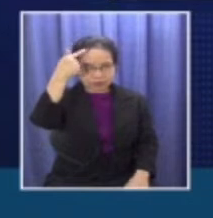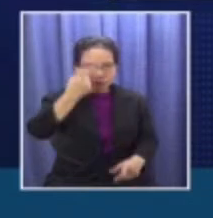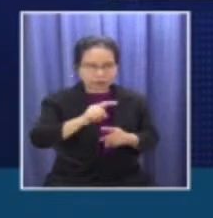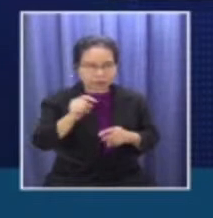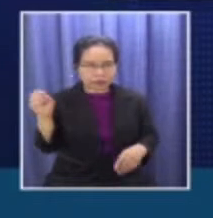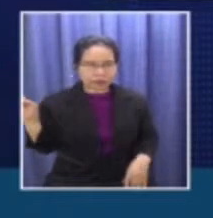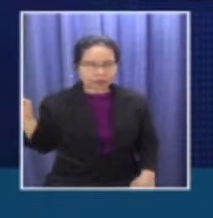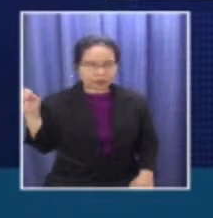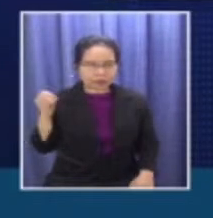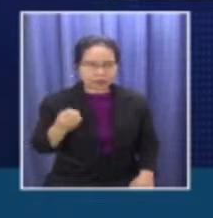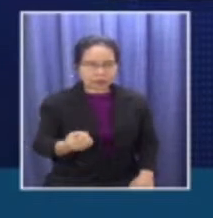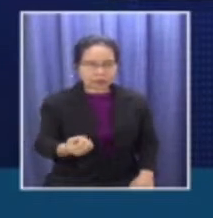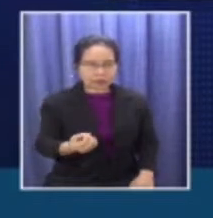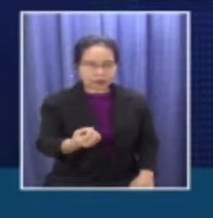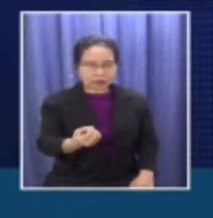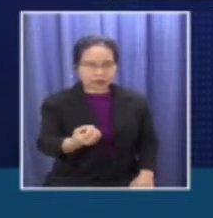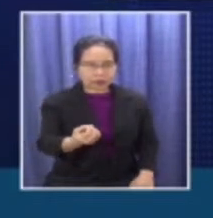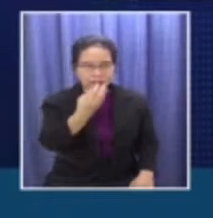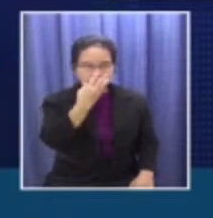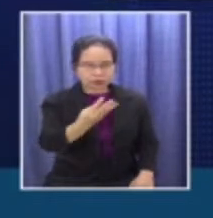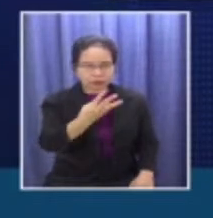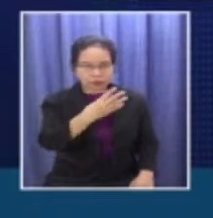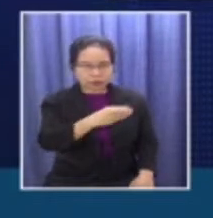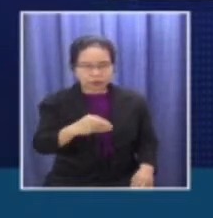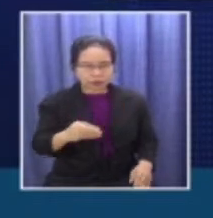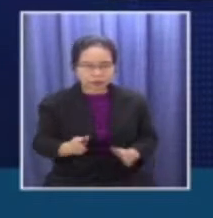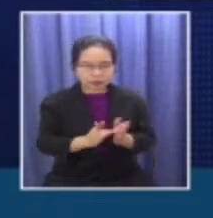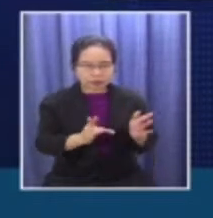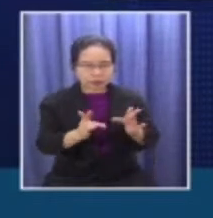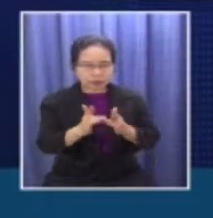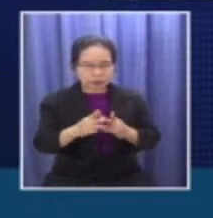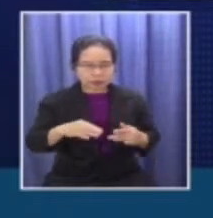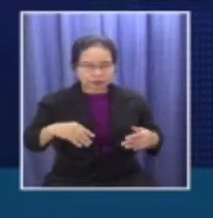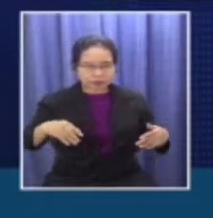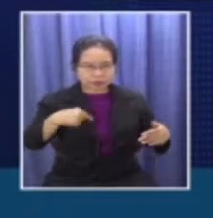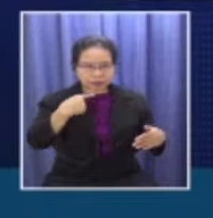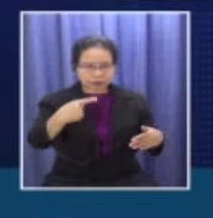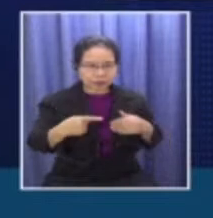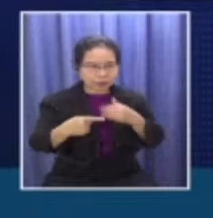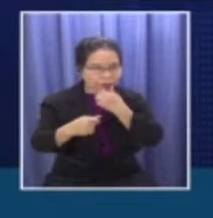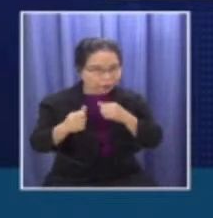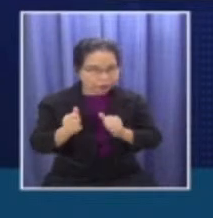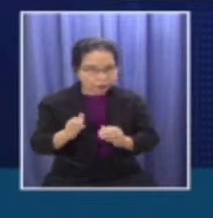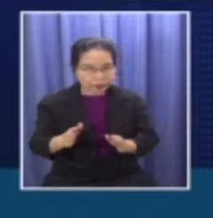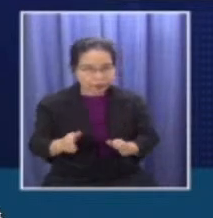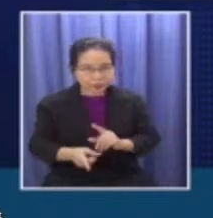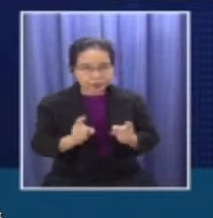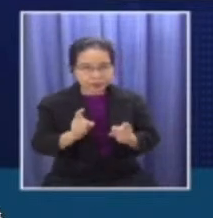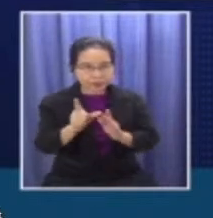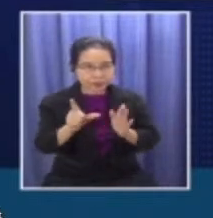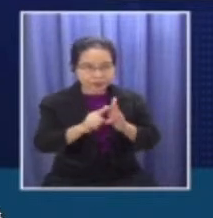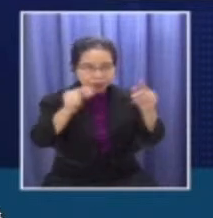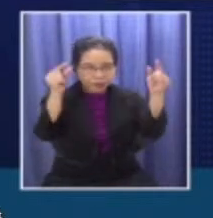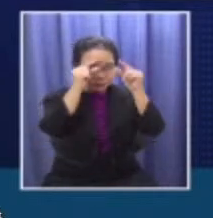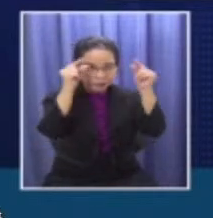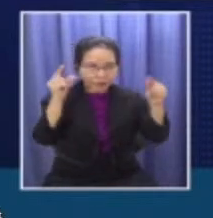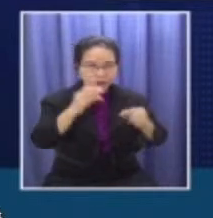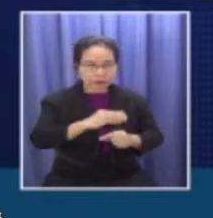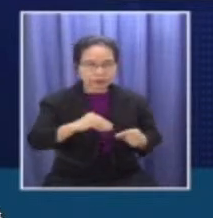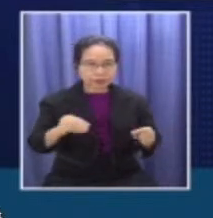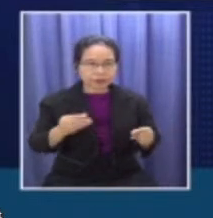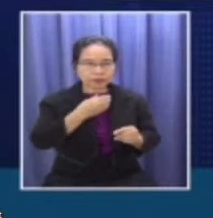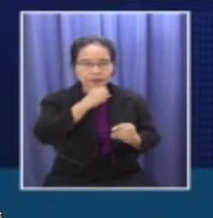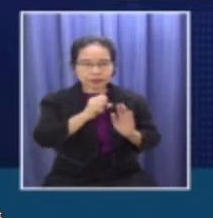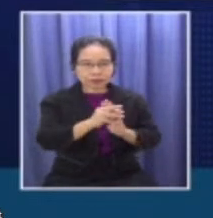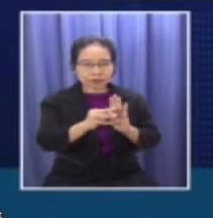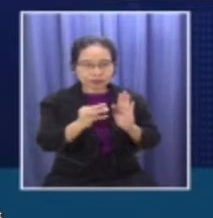Hong Kong, kung sinasabi ng Biblia at mga apostol na pinalitan na ng Panginoong Jesus ang mga kautusan ni Moises sa lumang